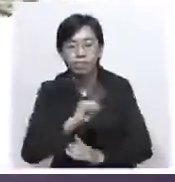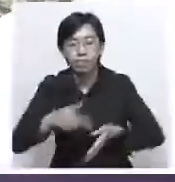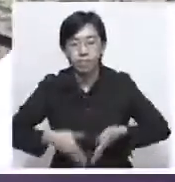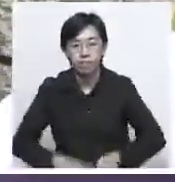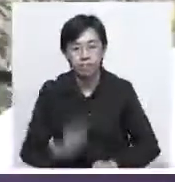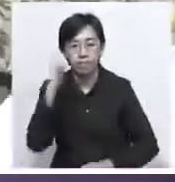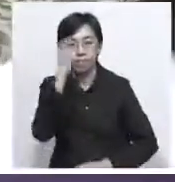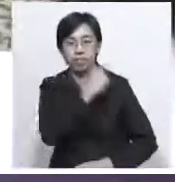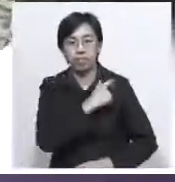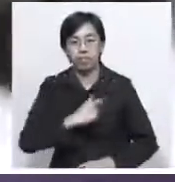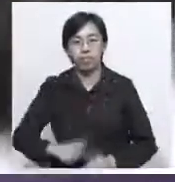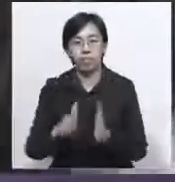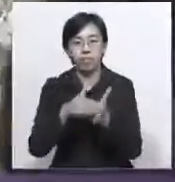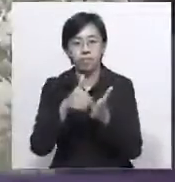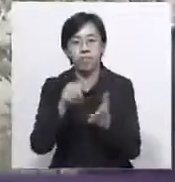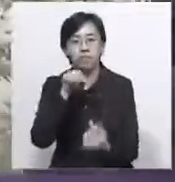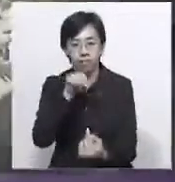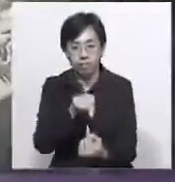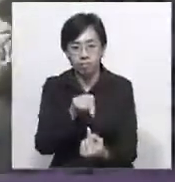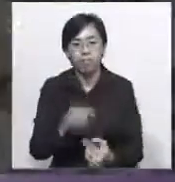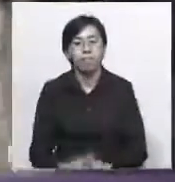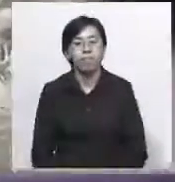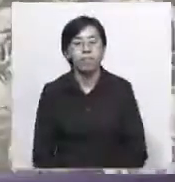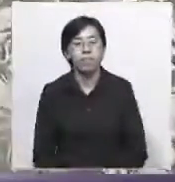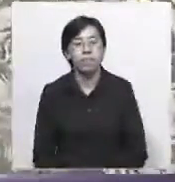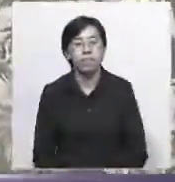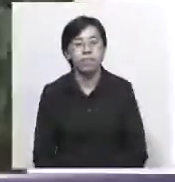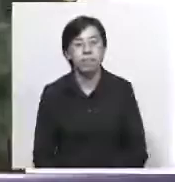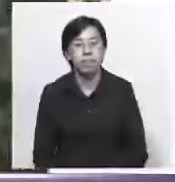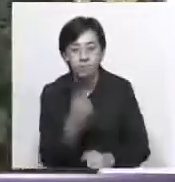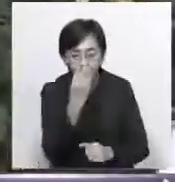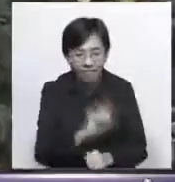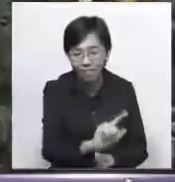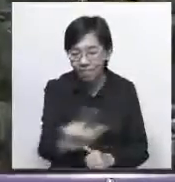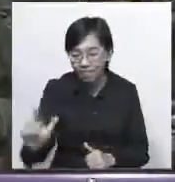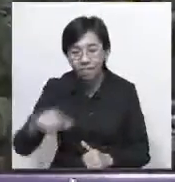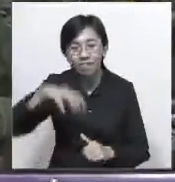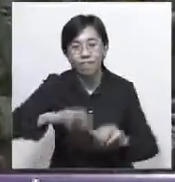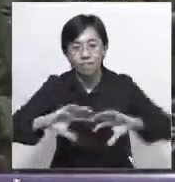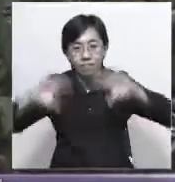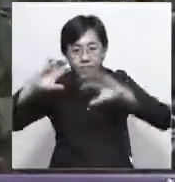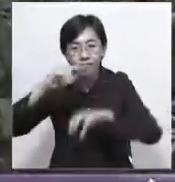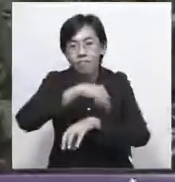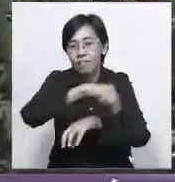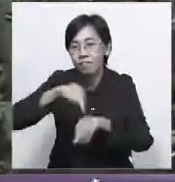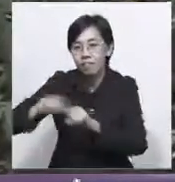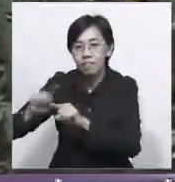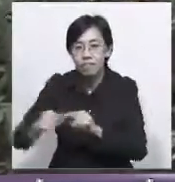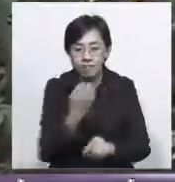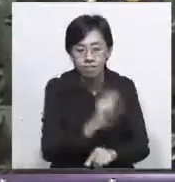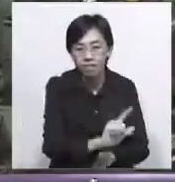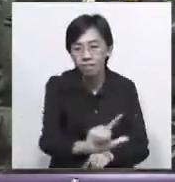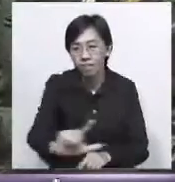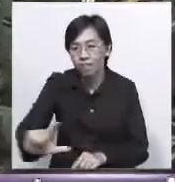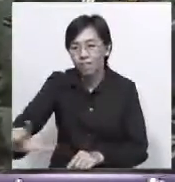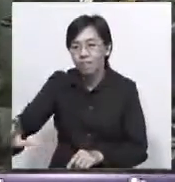พของพระบาทสมเด็จพระปรมินทรมหาภูมิพลอดุลยเดชเพื่อใช้ประดับสถานที่ราชการหรือสถานที่ที่เหมาะสมอื่นๆให้บานส